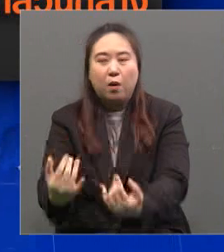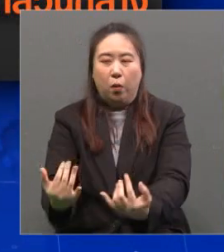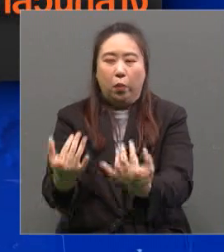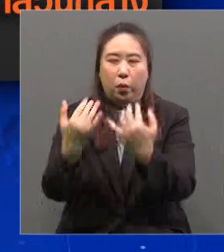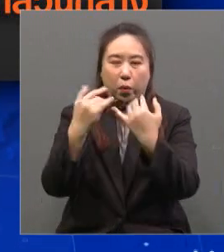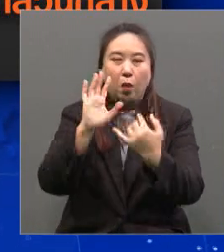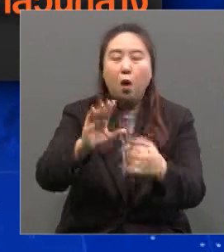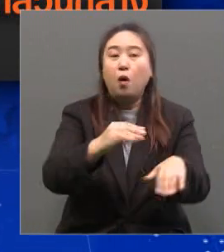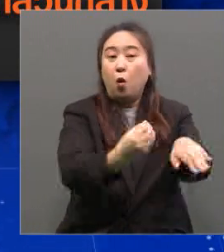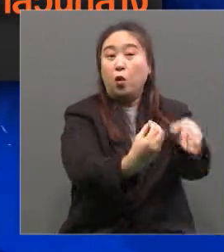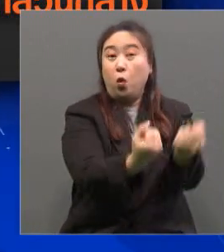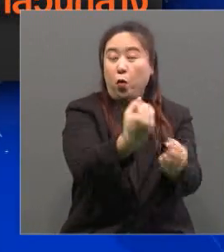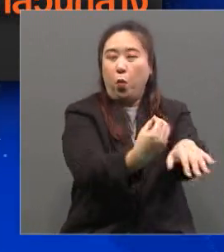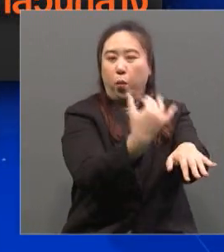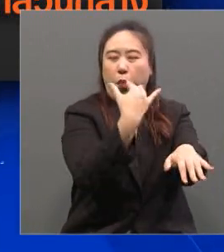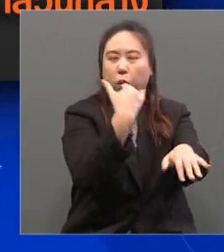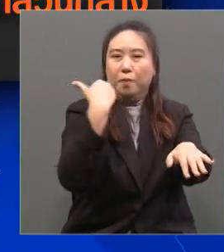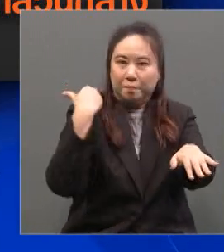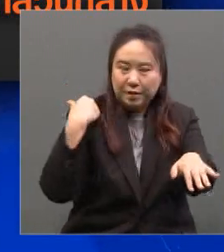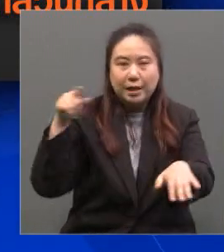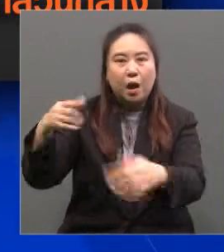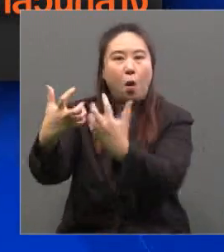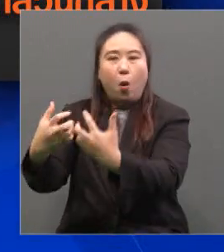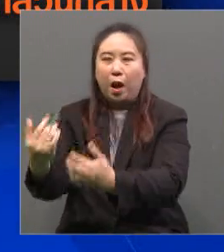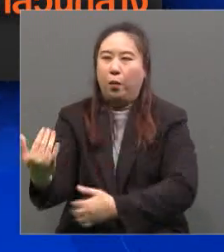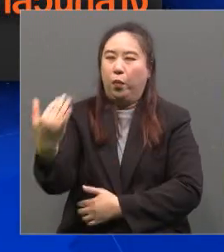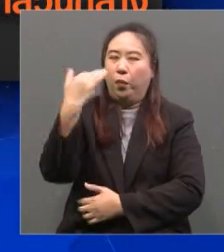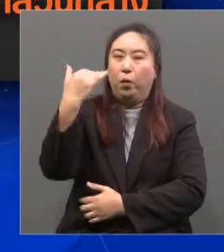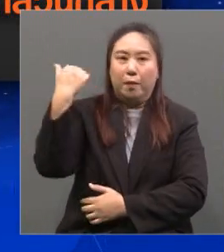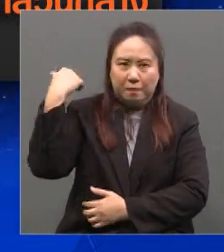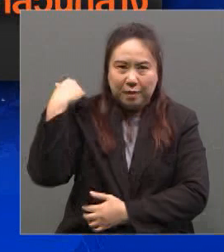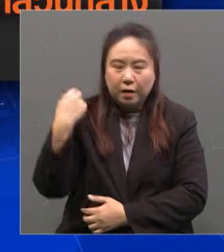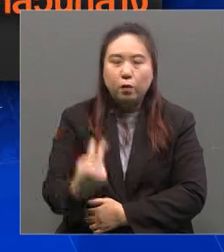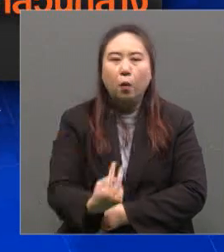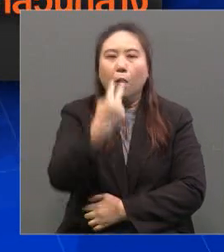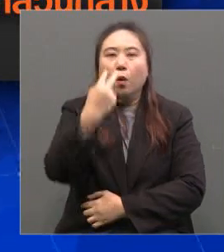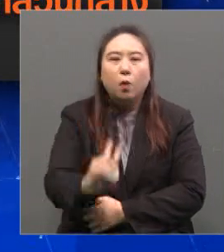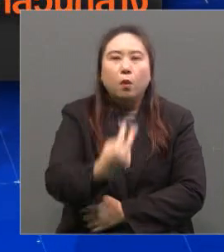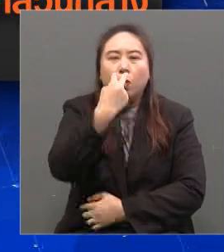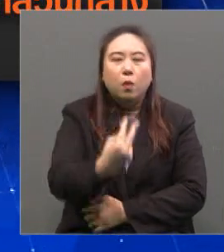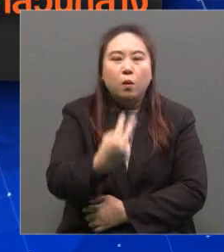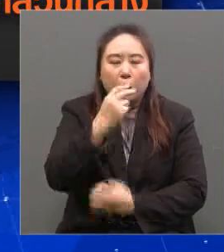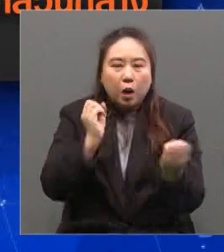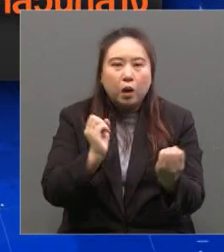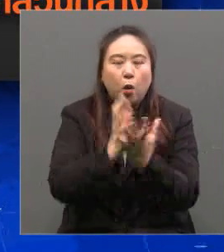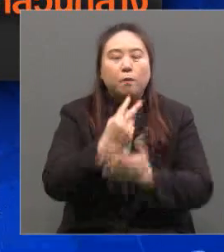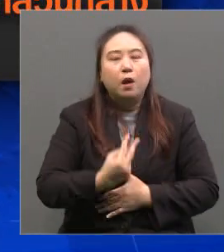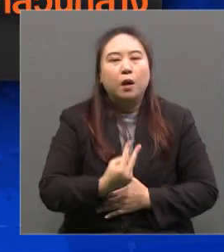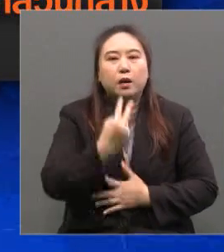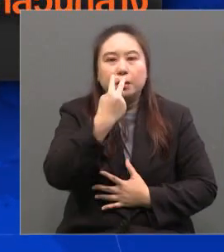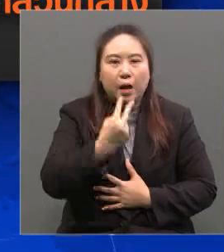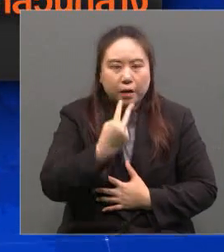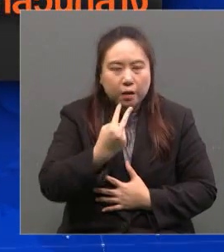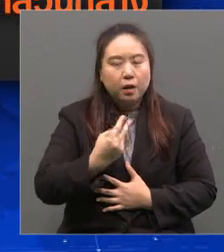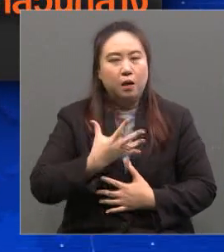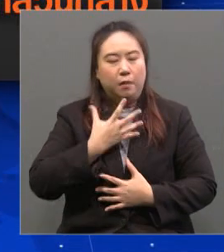งงานอุตสาหกรรมสูดดมเข้าไปก็อาจจะก่อให้เกิดผลกระทบกับระบบทางเดินหายใจระบบประสาทส่วนกลาง